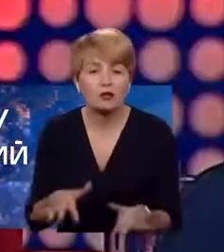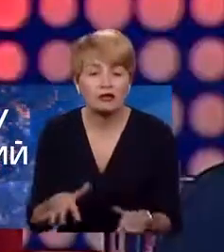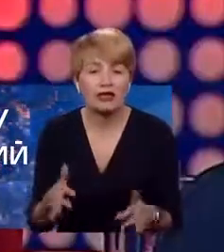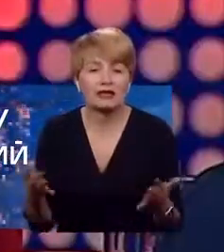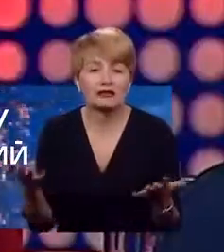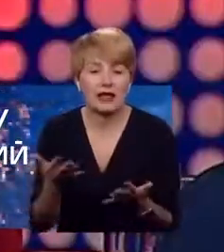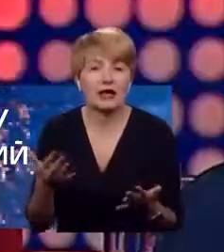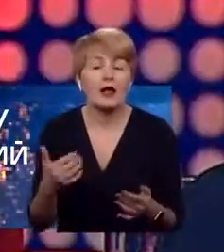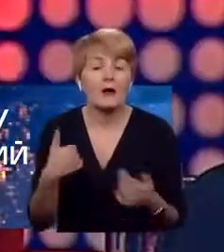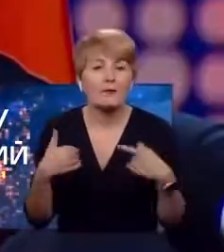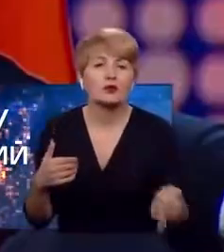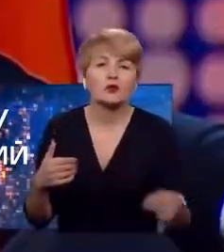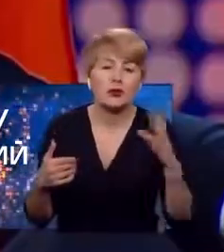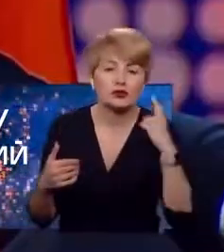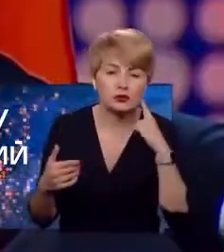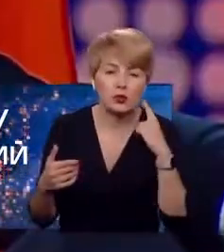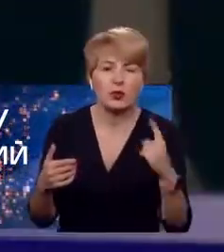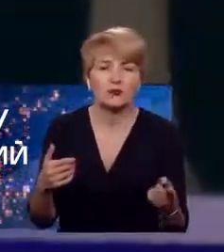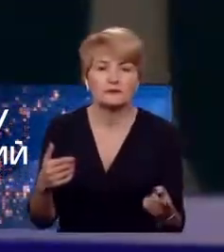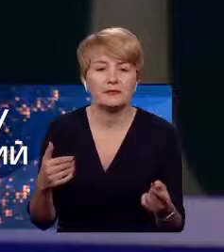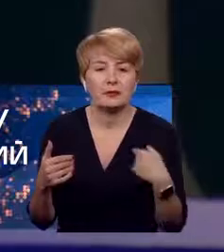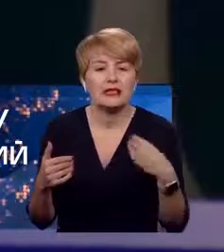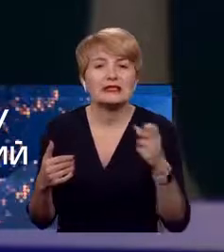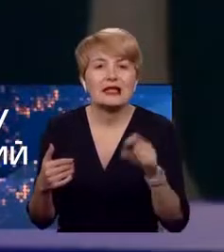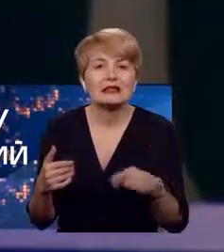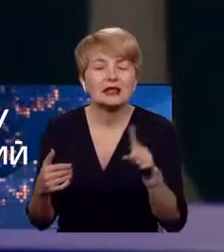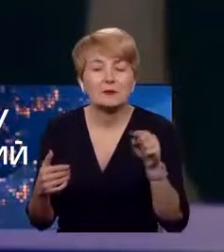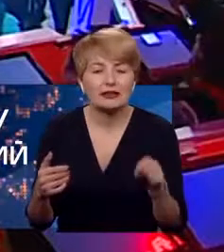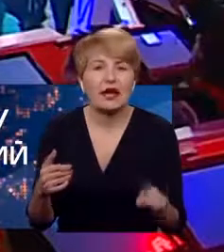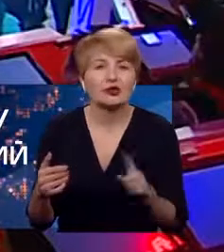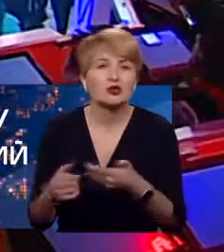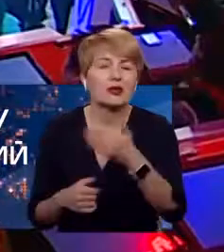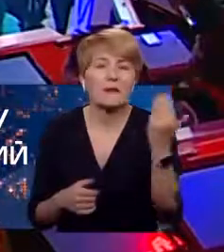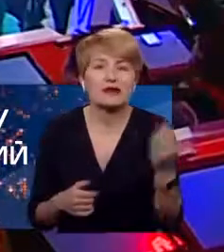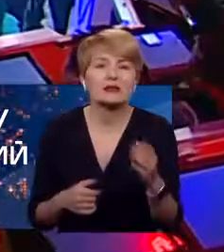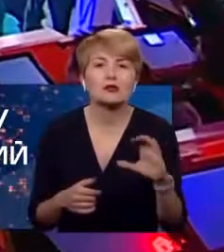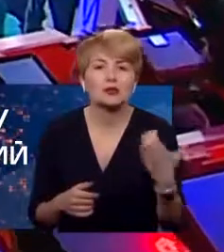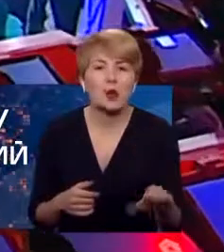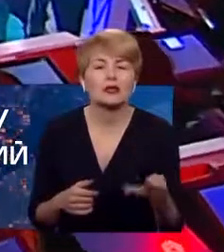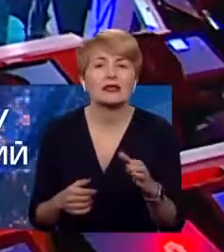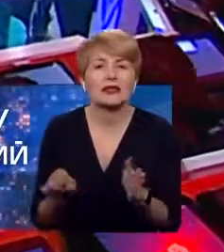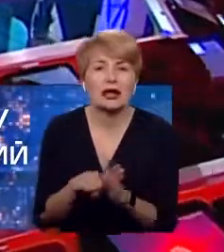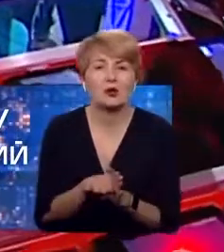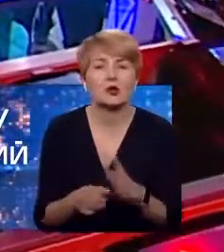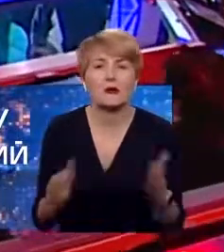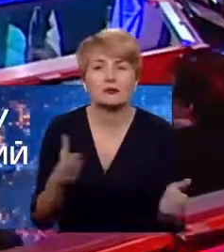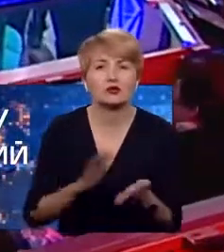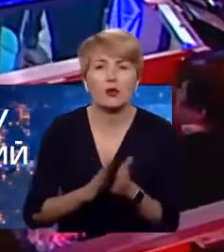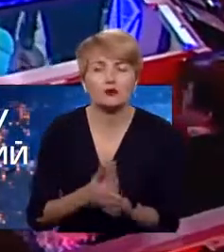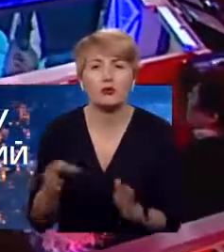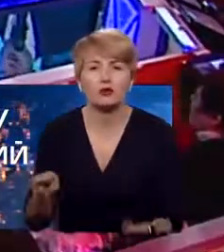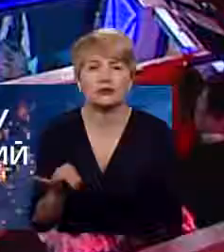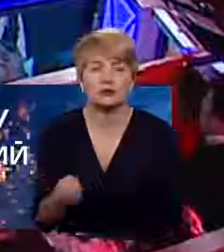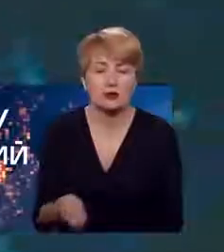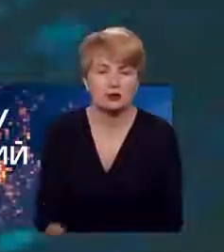закріпив росіян. Ми тут почули, що від пані Луценко і власне, про те, що Небесна Сотня загинула в результаті домовленості Путіна і Тимошенка. От до чого вони